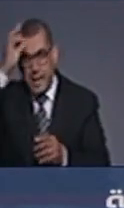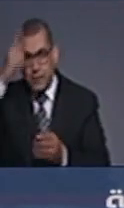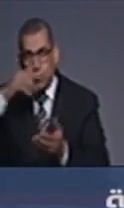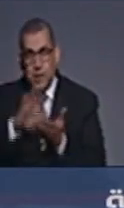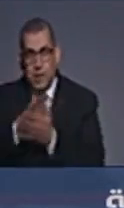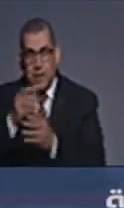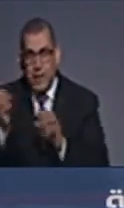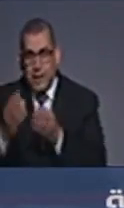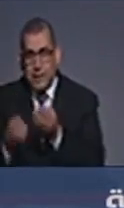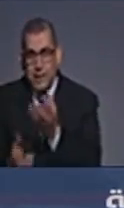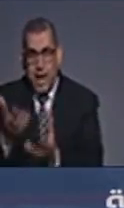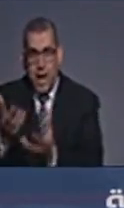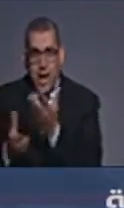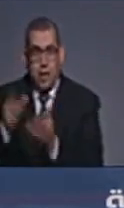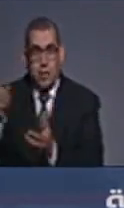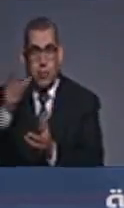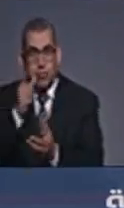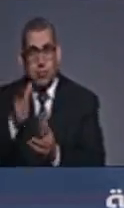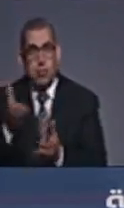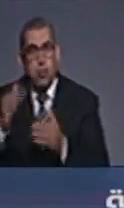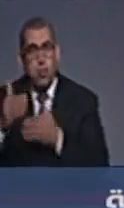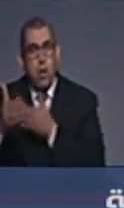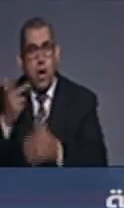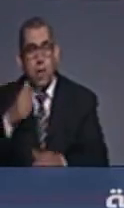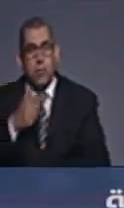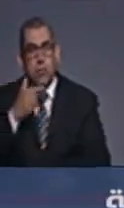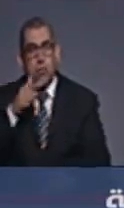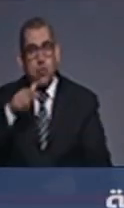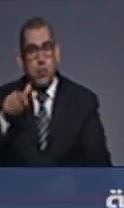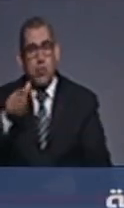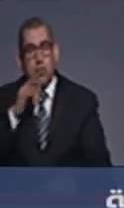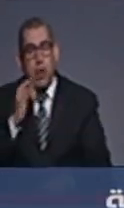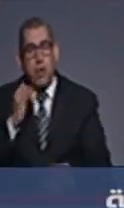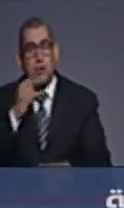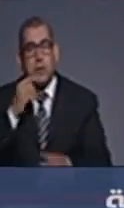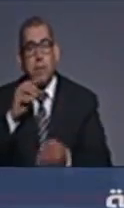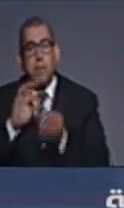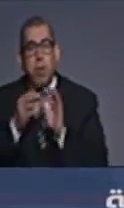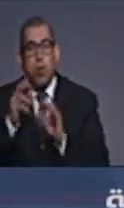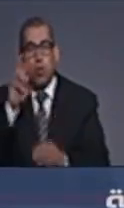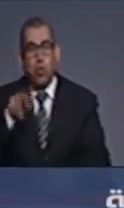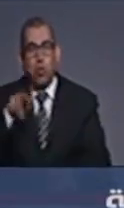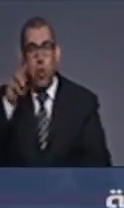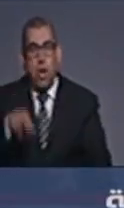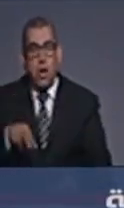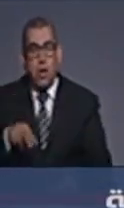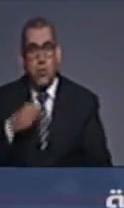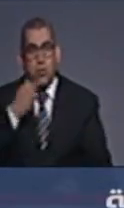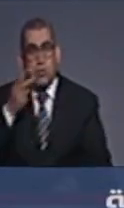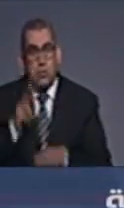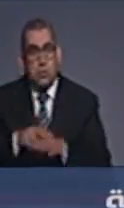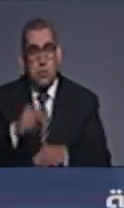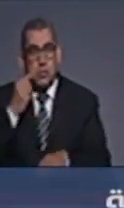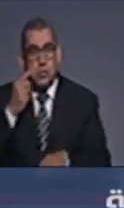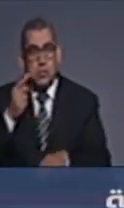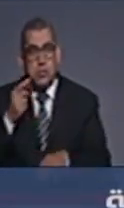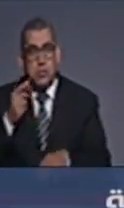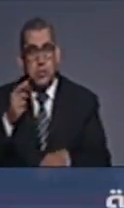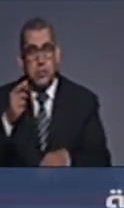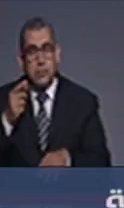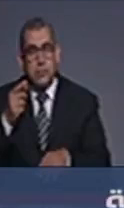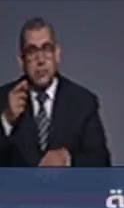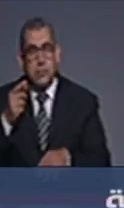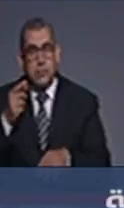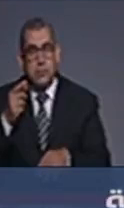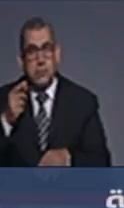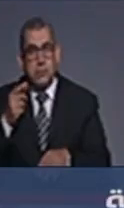تقريبا يعني 300-350 مليون دولار. ده غير الغاز اللي احنا يعني